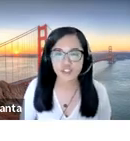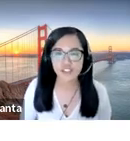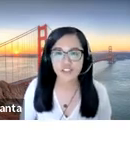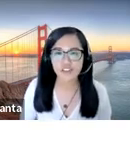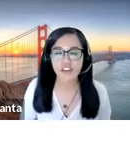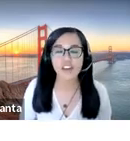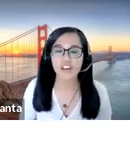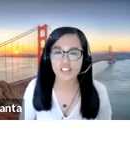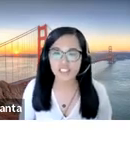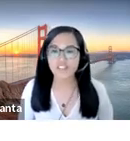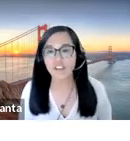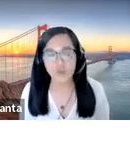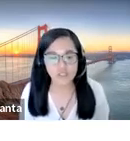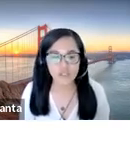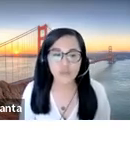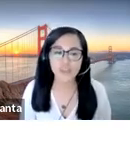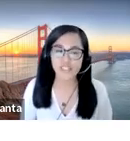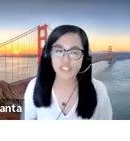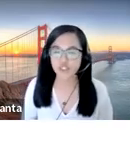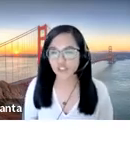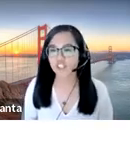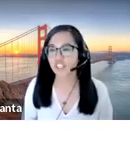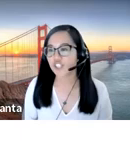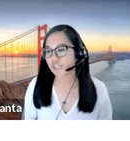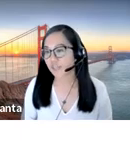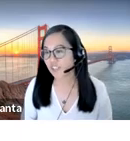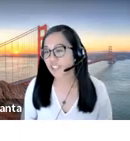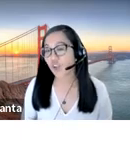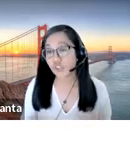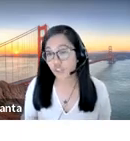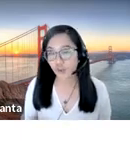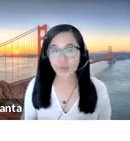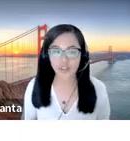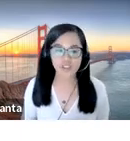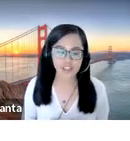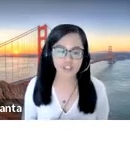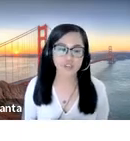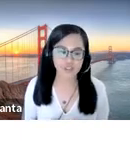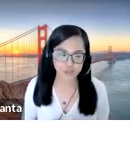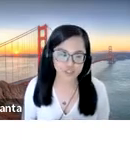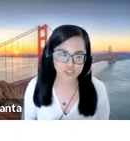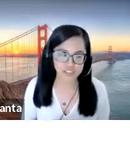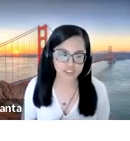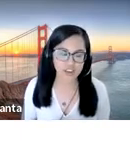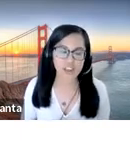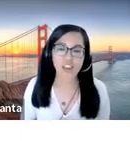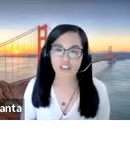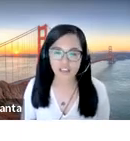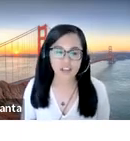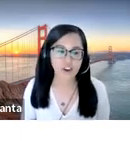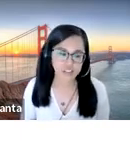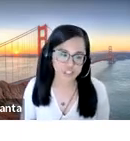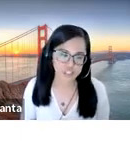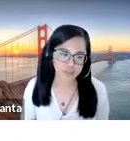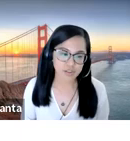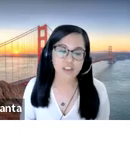Regional Center. Sid Van Korsel, who is the special education specialist also with Alta California Regional Center, and